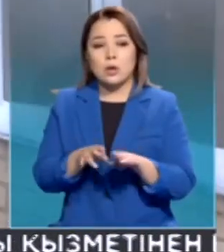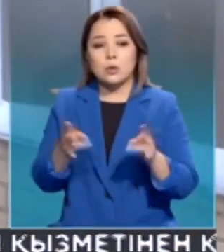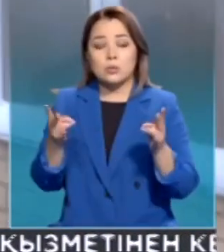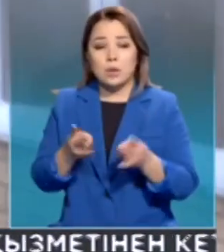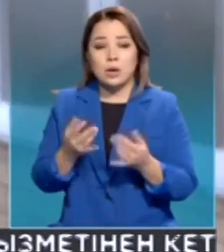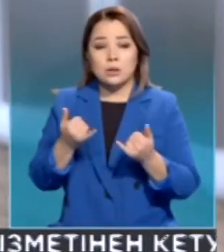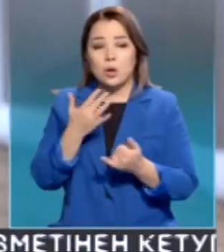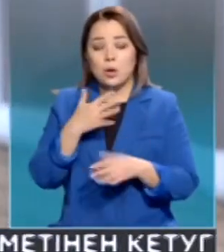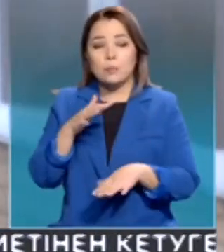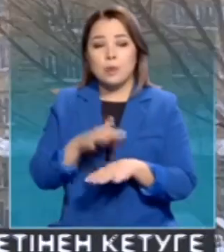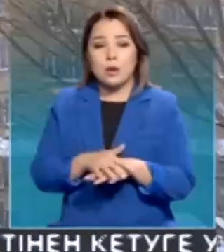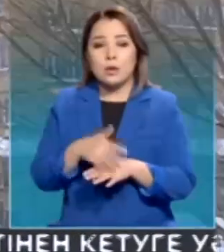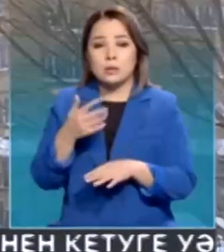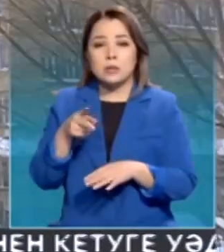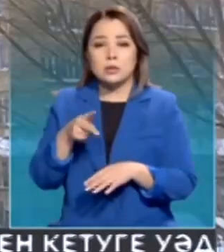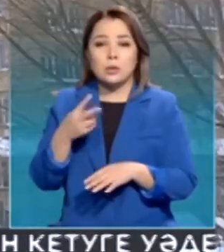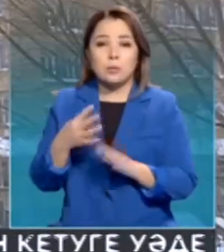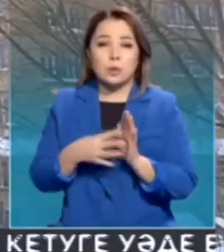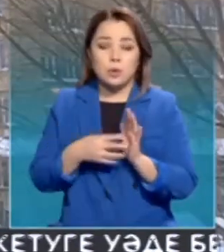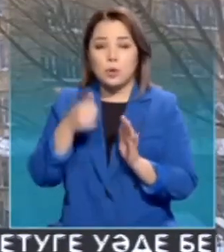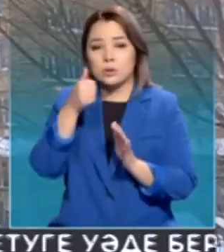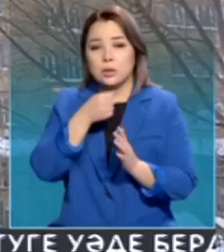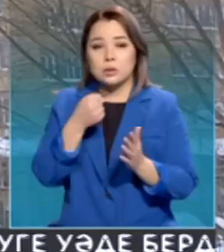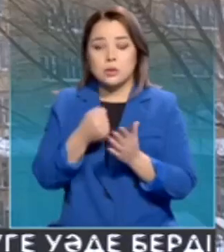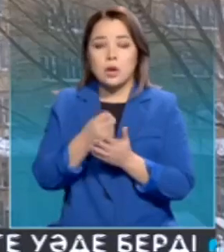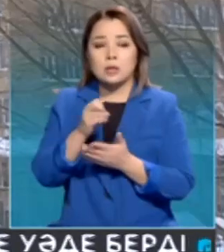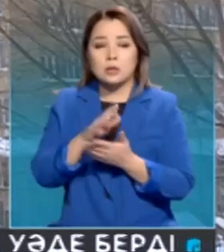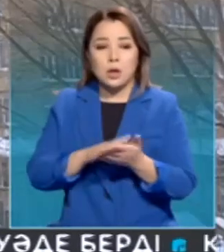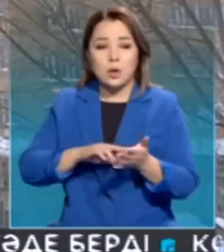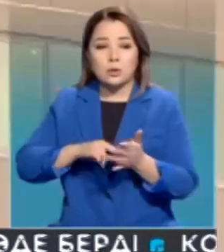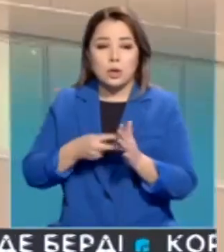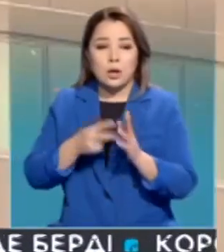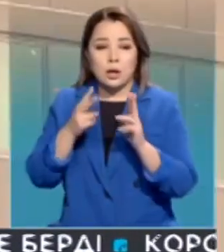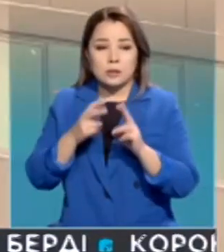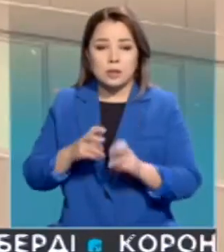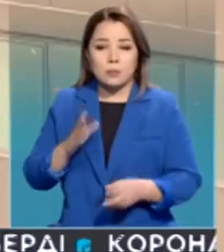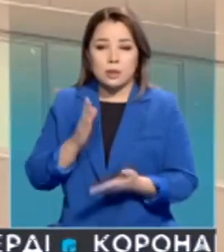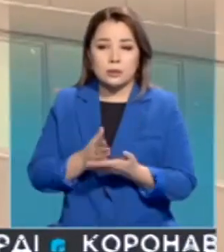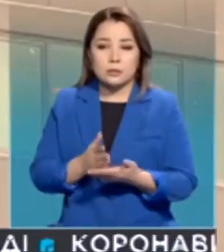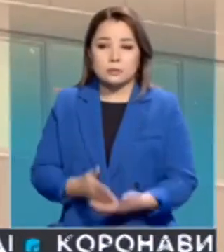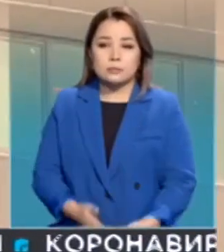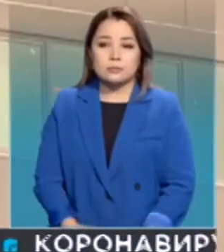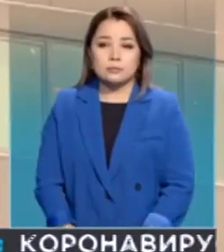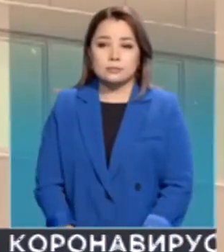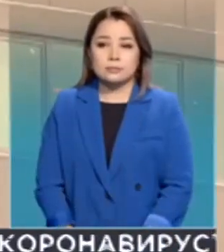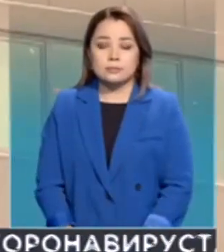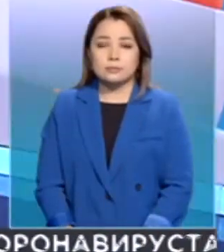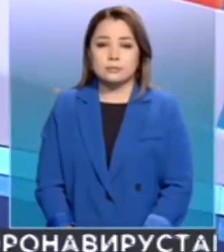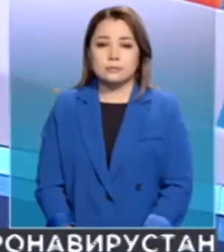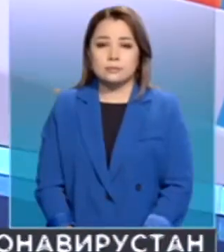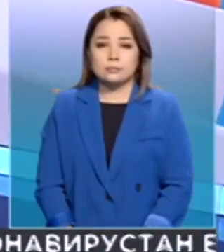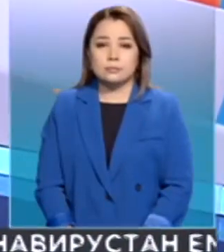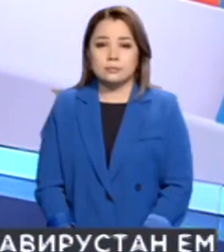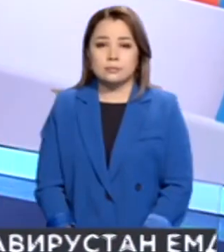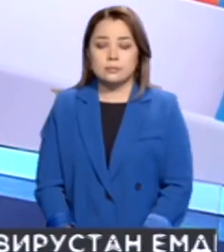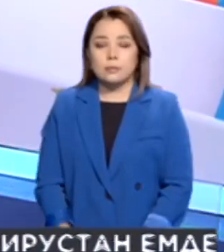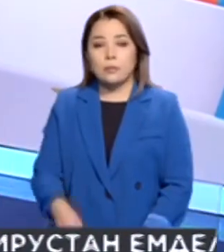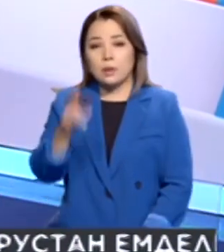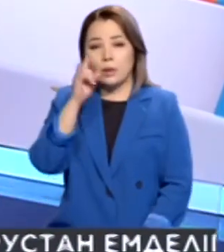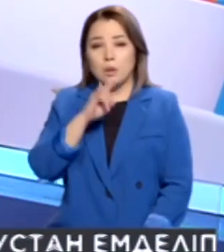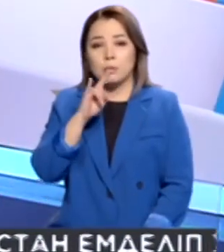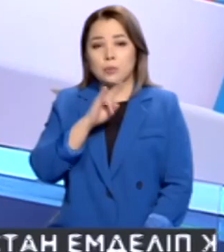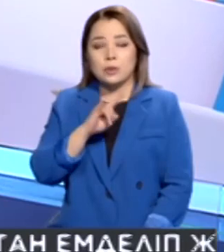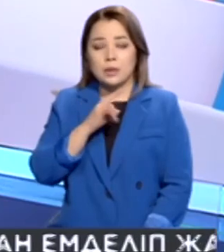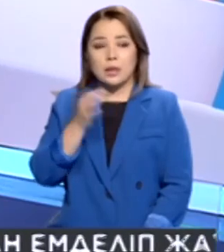Десе де Ұлттық банк оны 2029 жылға дейін ұзарту жайын қарастырып жатыр. Қазақ